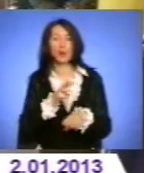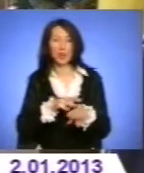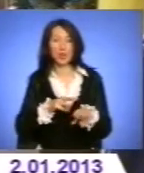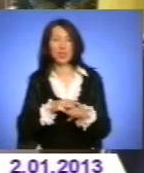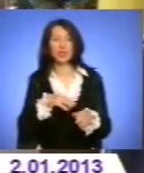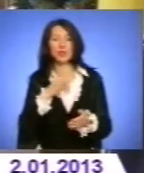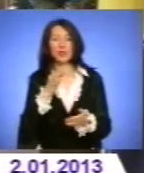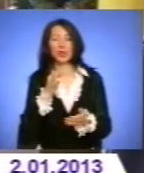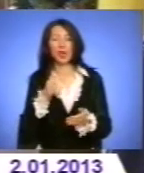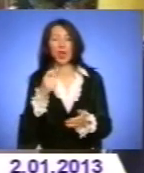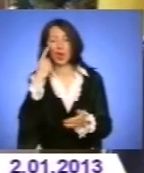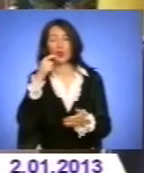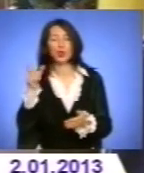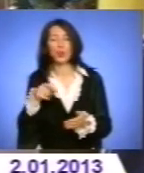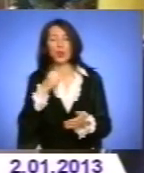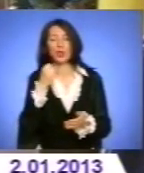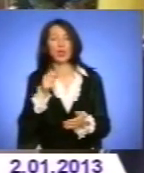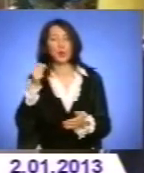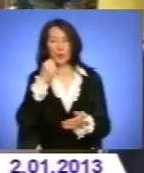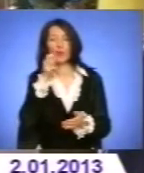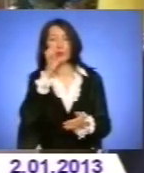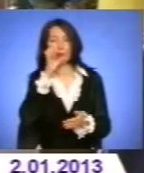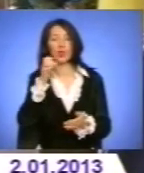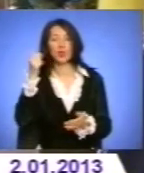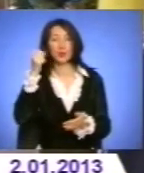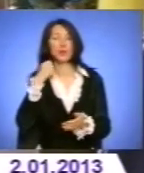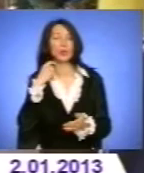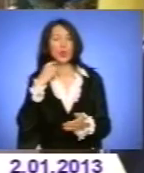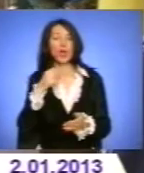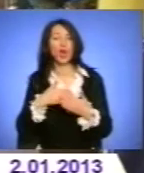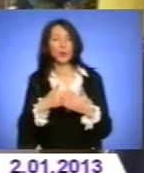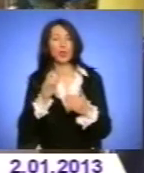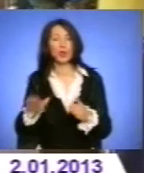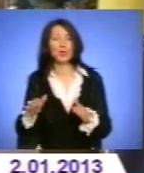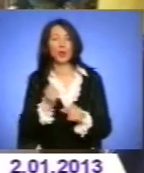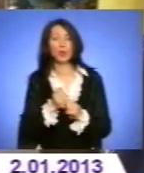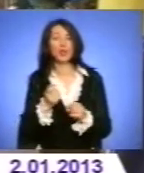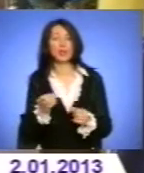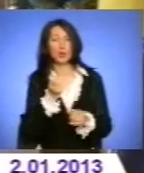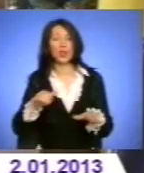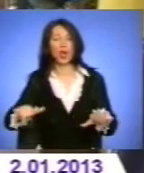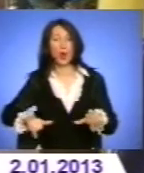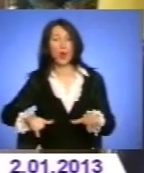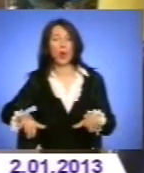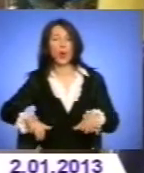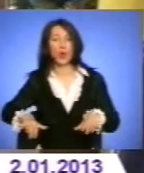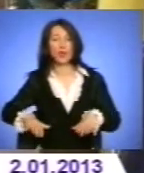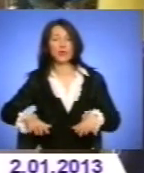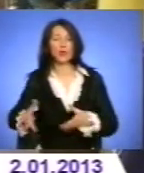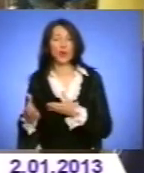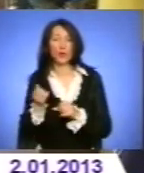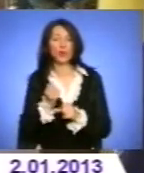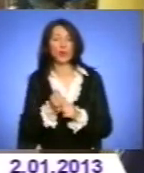осіб, які зловживали спиртними напоями у громадських місцях або вчиняли дрібні хуліганства, ми вживали заходи адміністративного